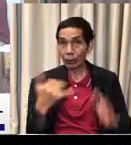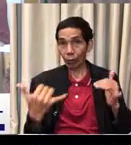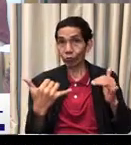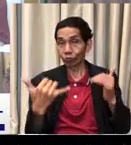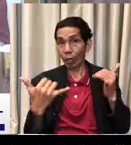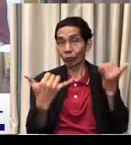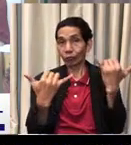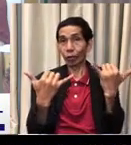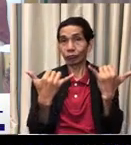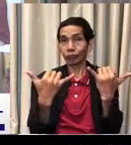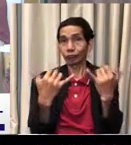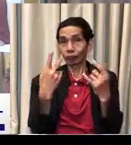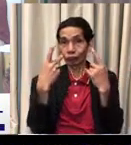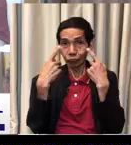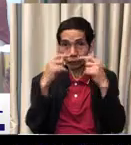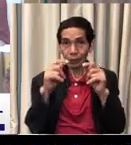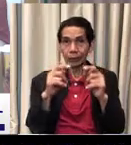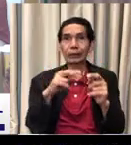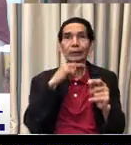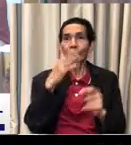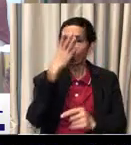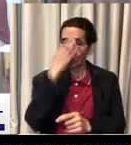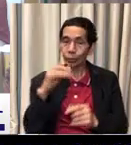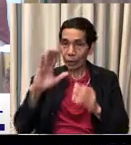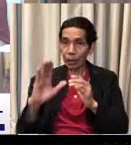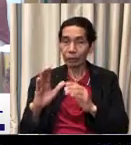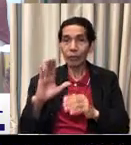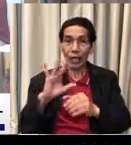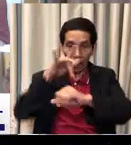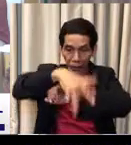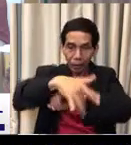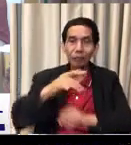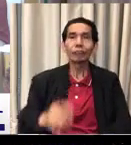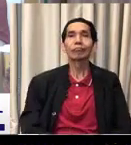na hindi matulog na maaga.